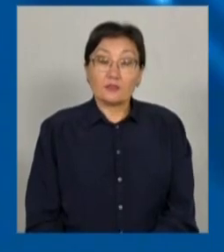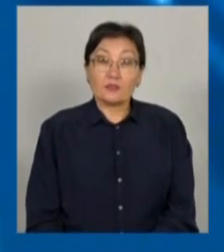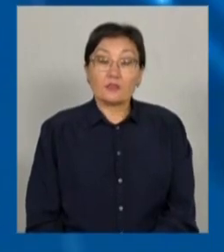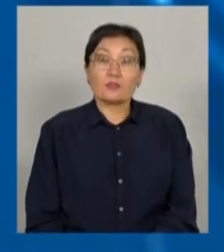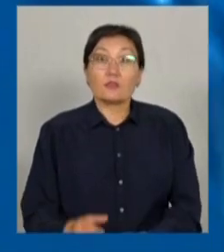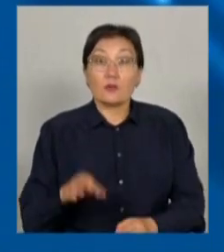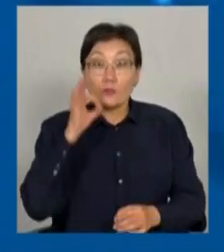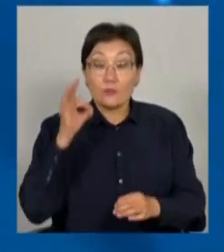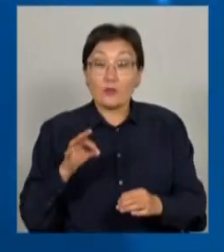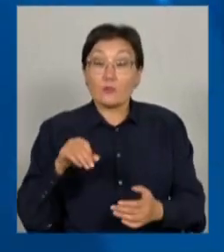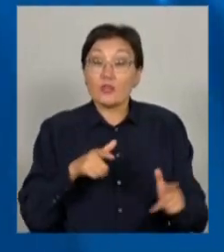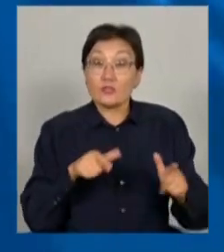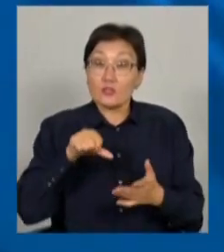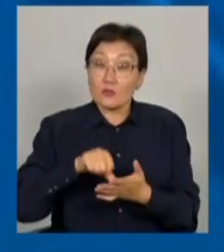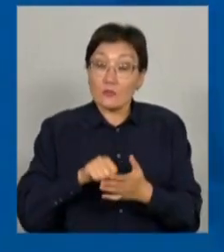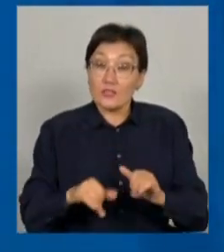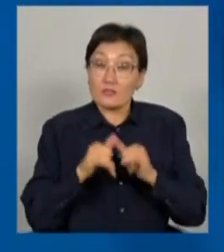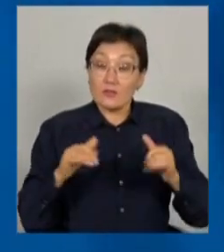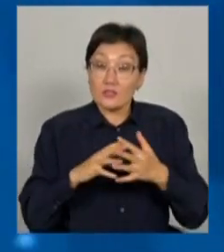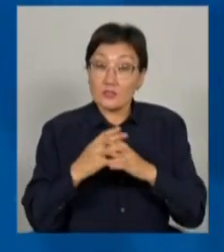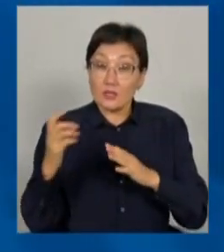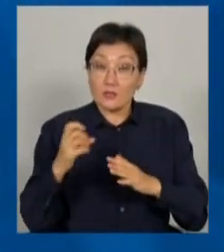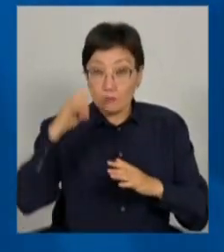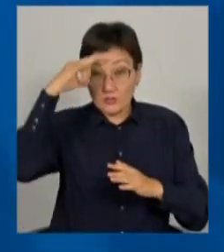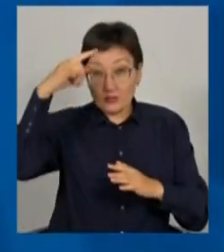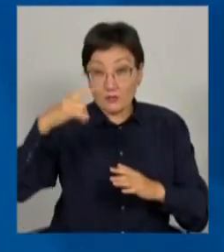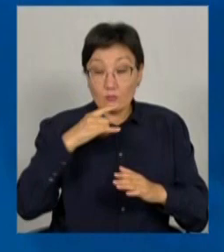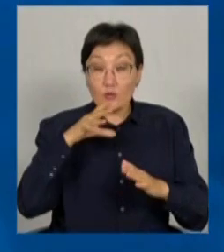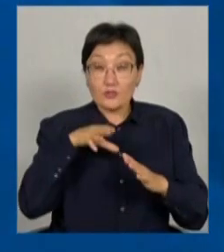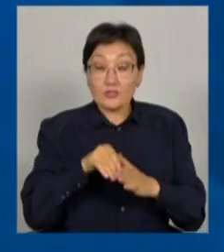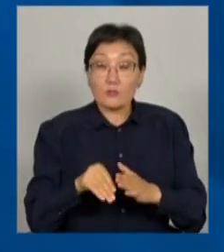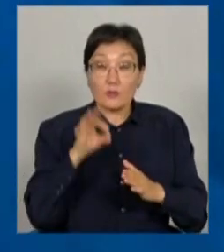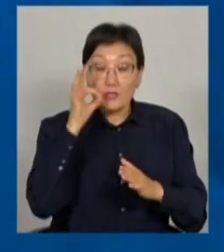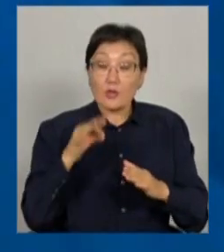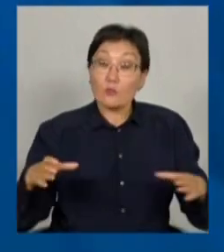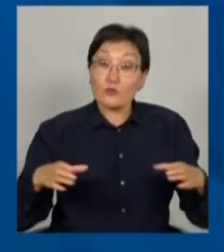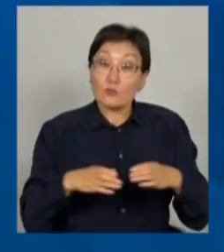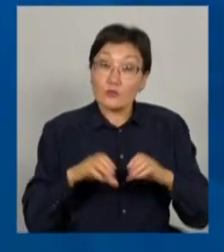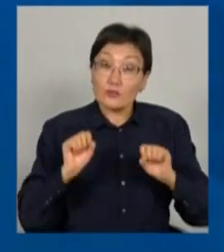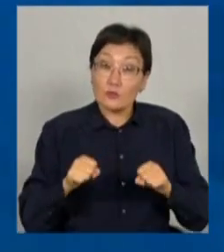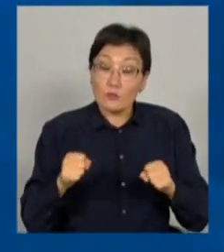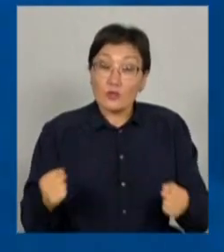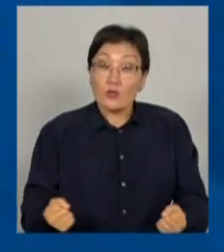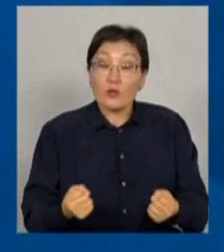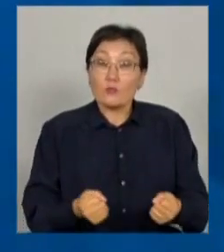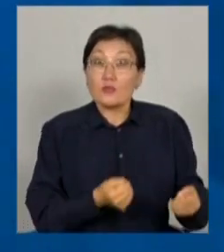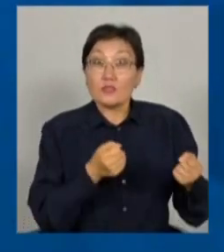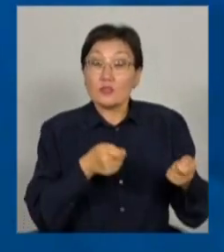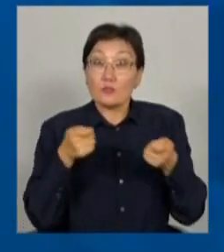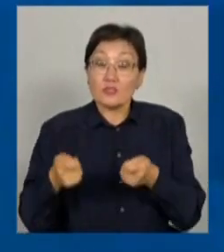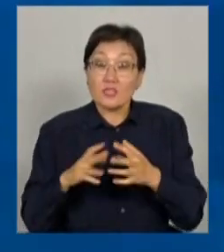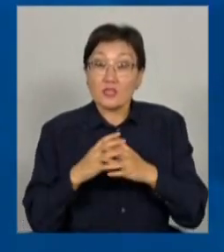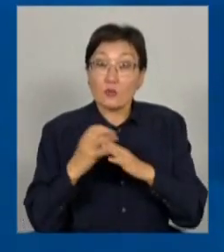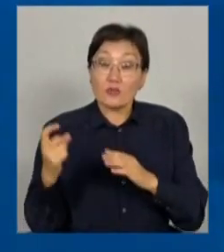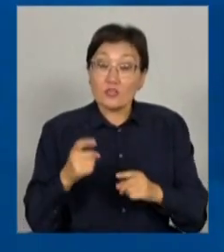Германия готова принять участие в развитии сельского хозяйства в Казахстане. В частности, немецкие компании могут поддержать поставкой